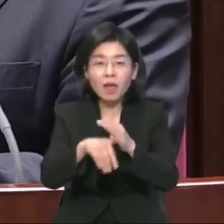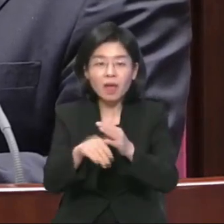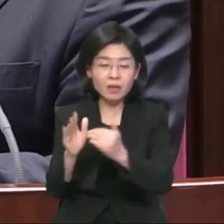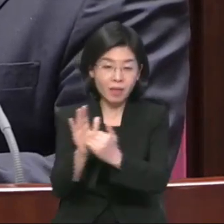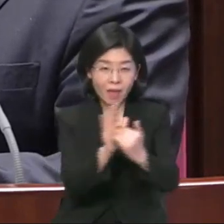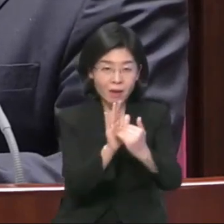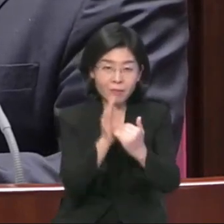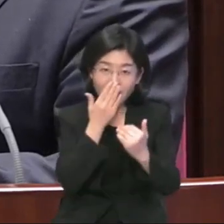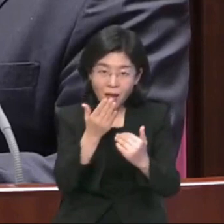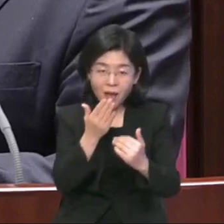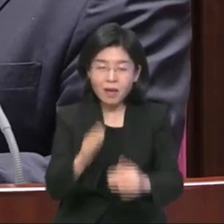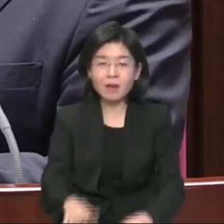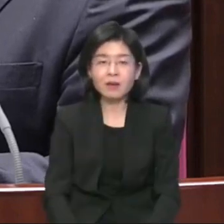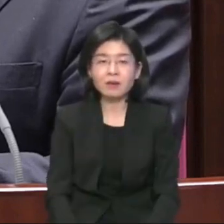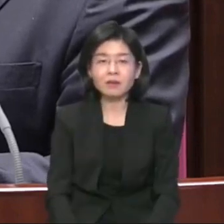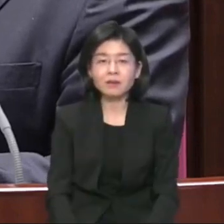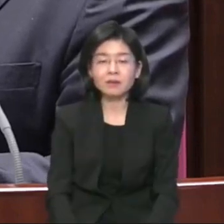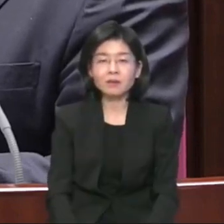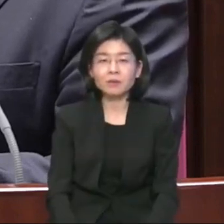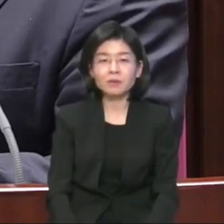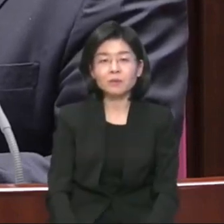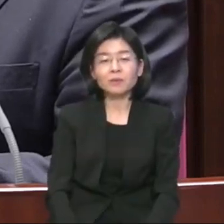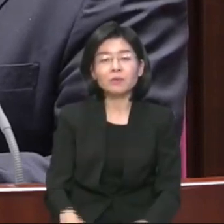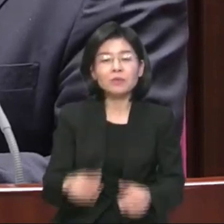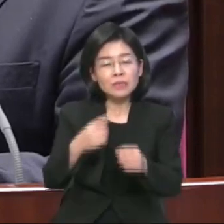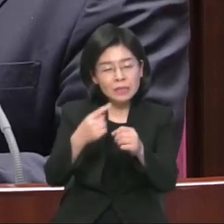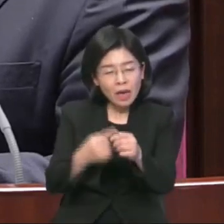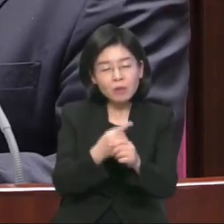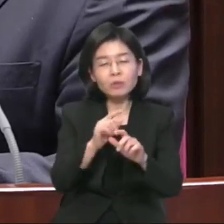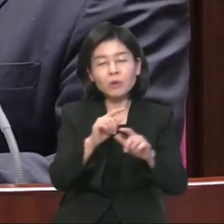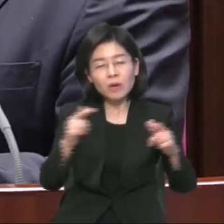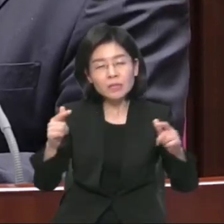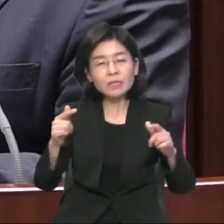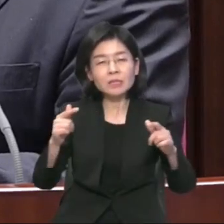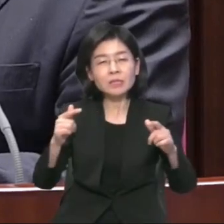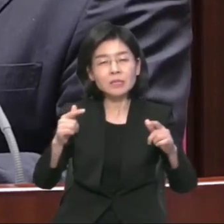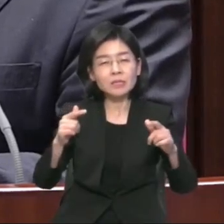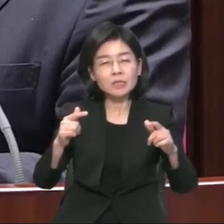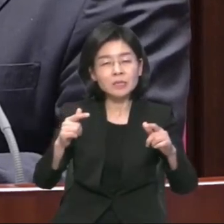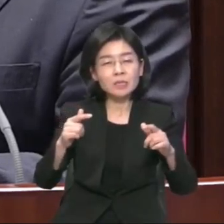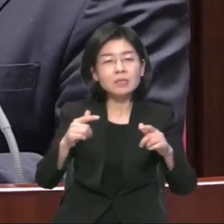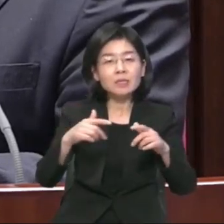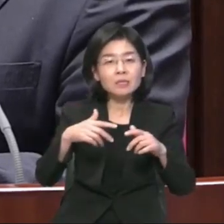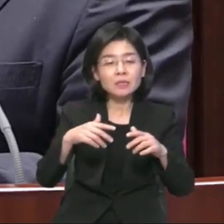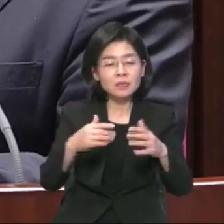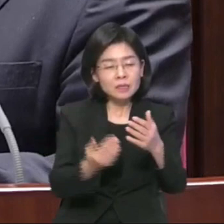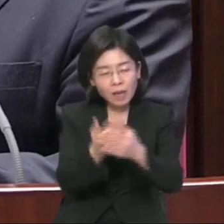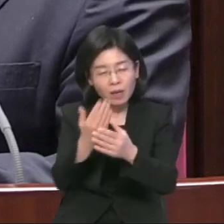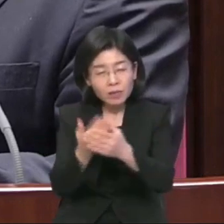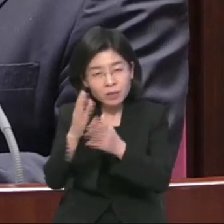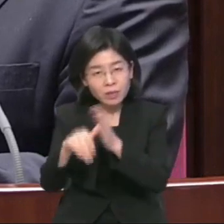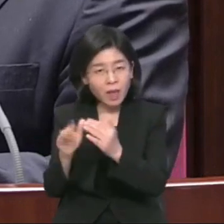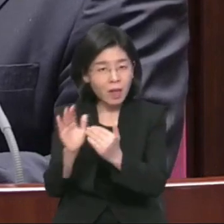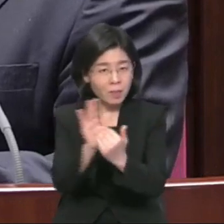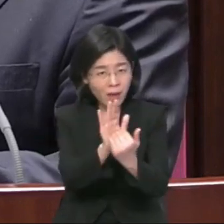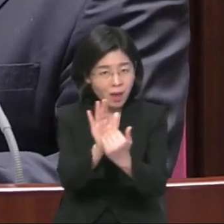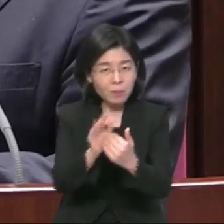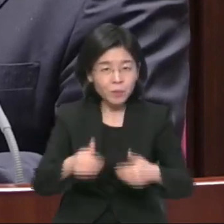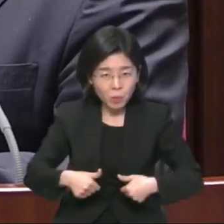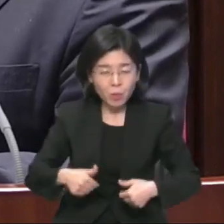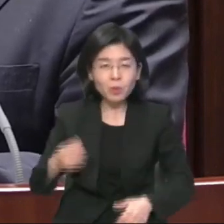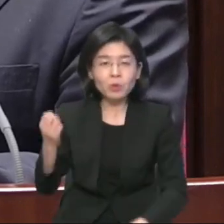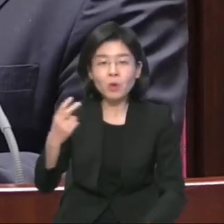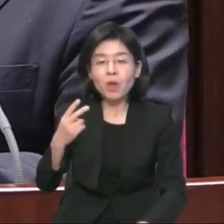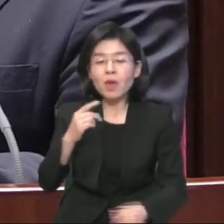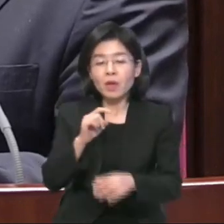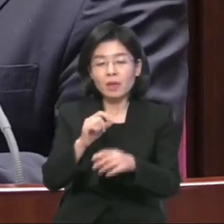되는데 재난이라든가 또는 인간 안보에 대해서 실제 지금은 행안부에서 전반적으로